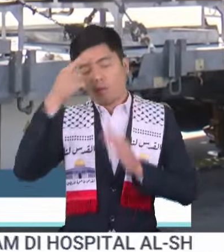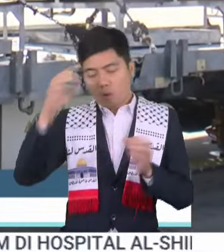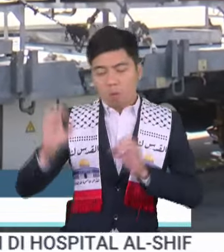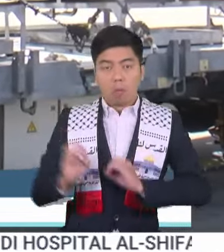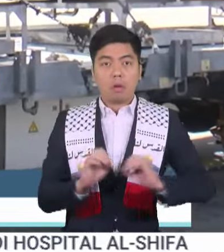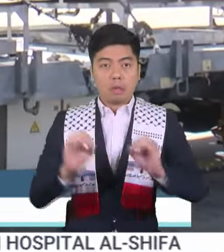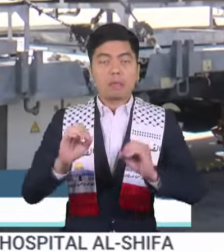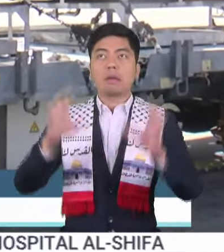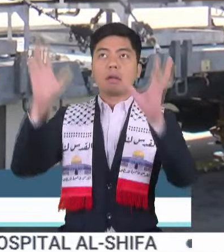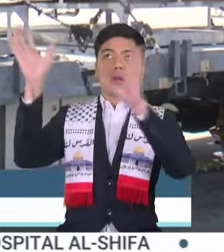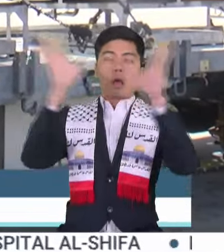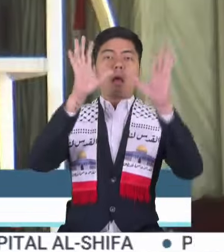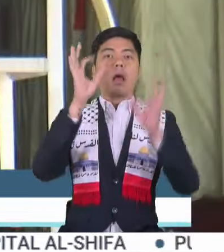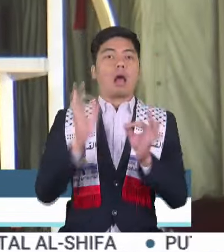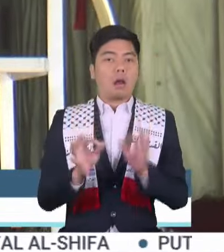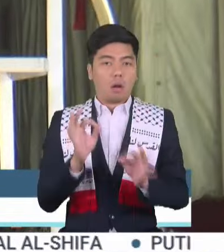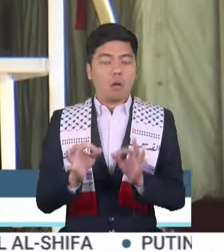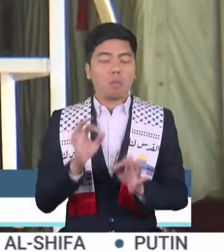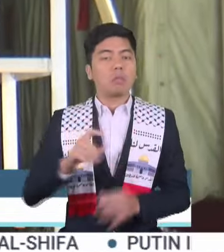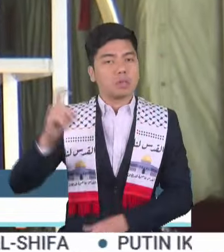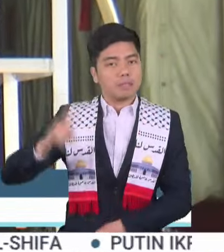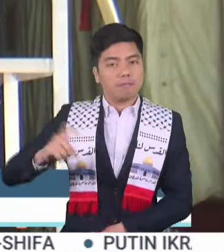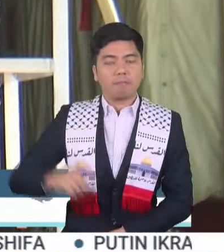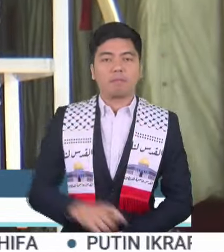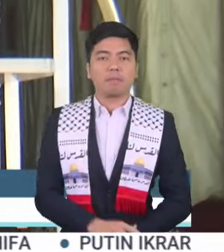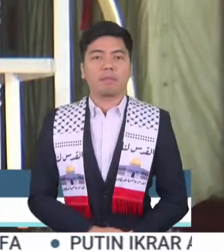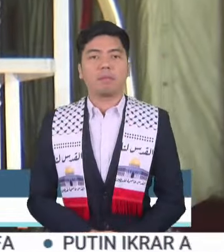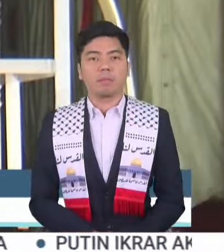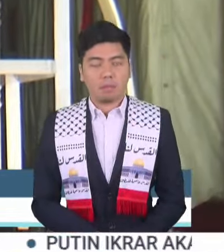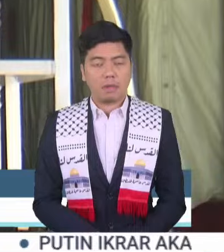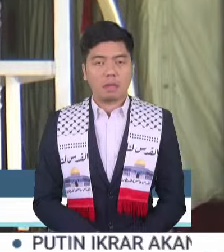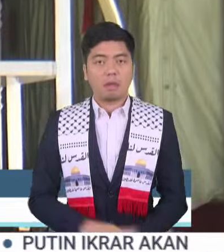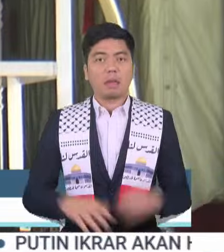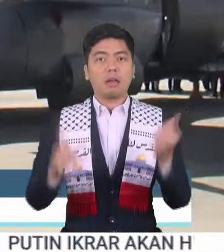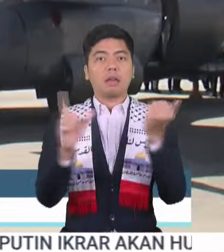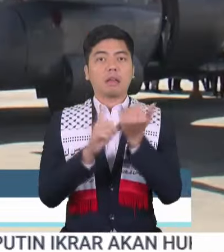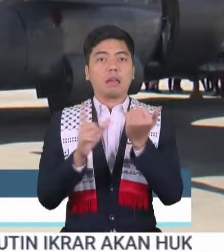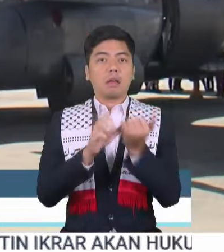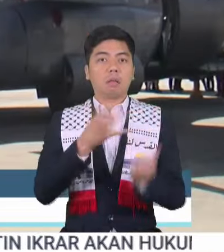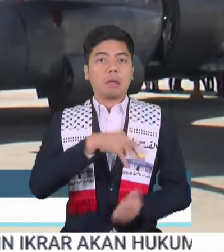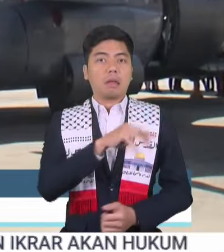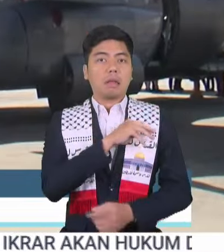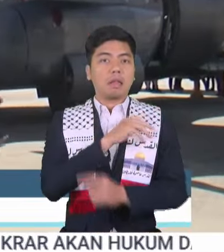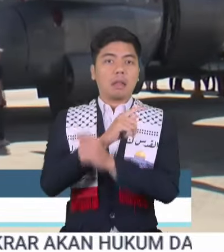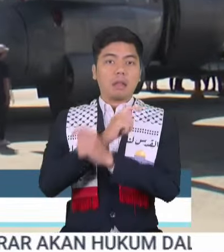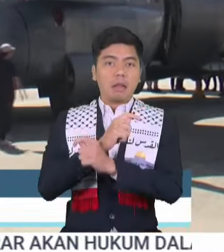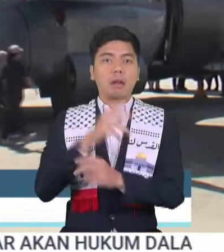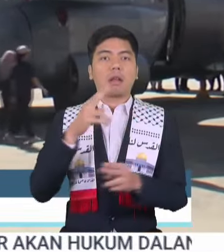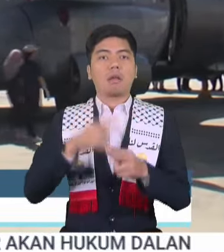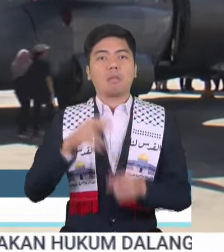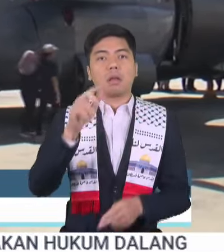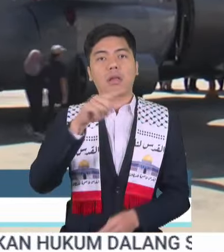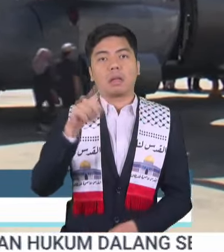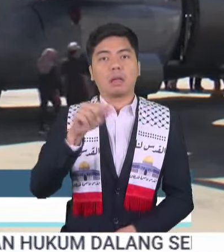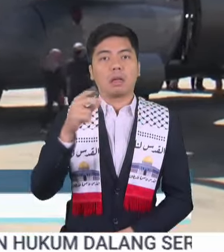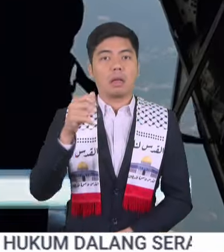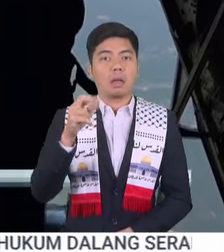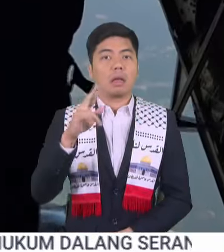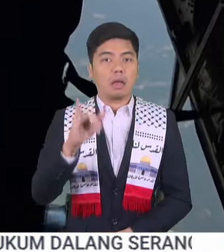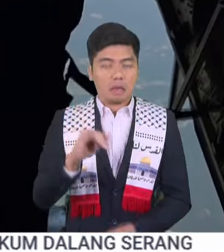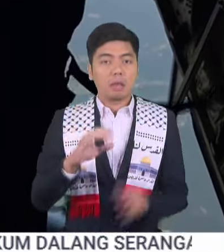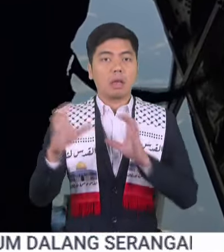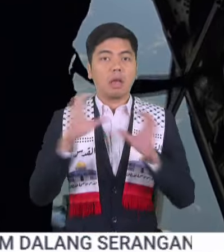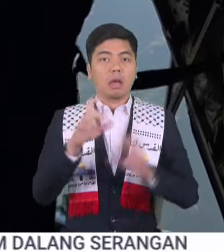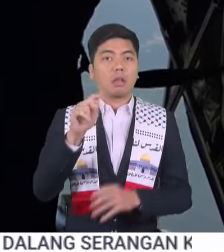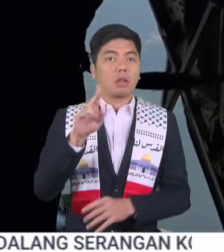operasi pembenihan awan sekiranya terdapat keperluan. Timbalan Menteri Pertahanan Adli Zahari mengakui kebiasaannya TUDM akan terlibat